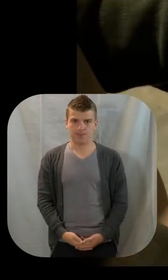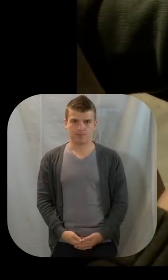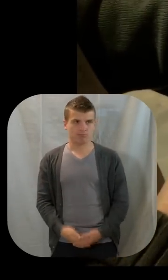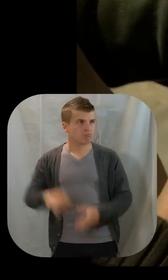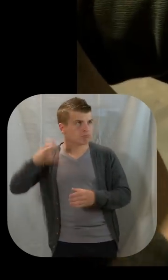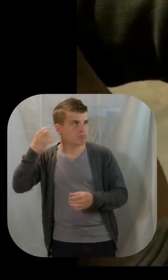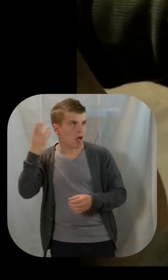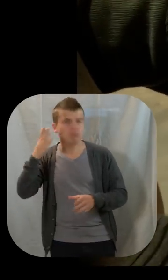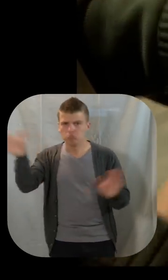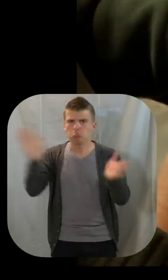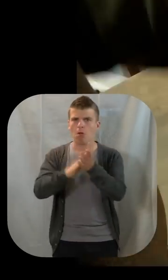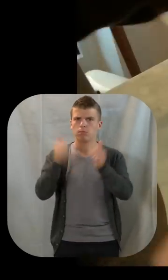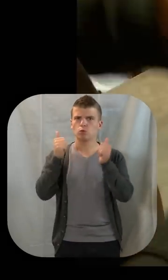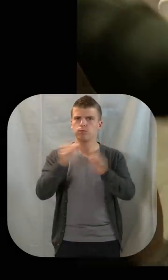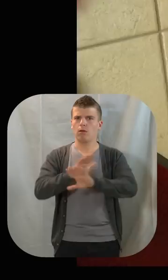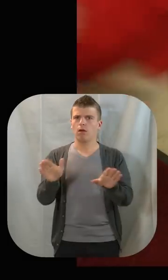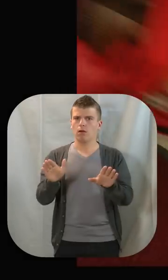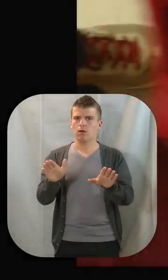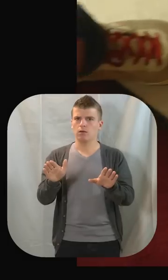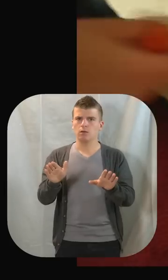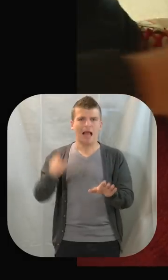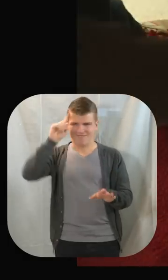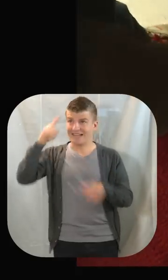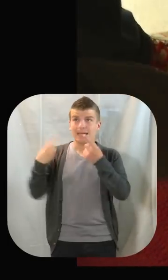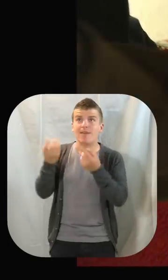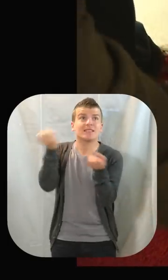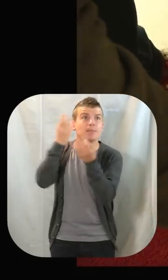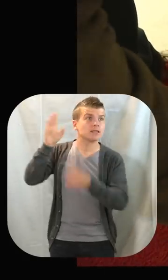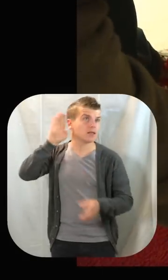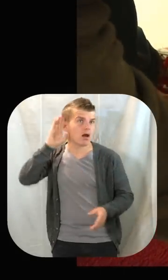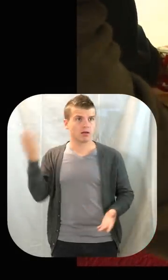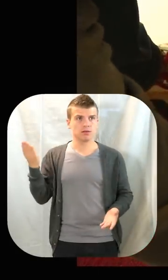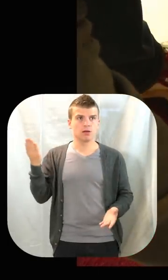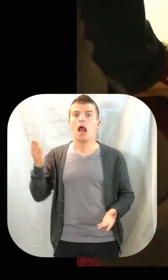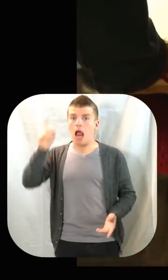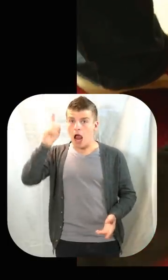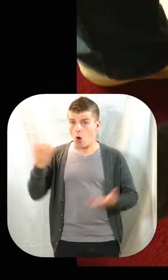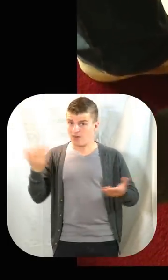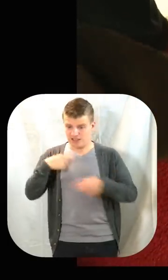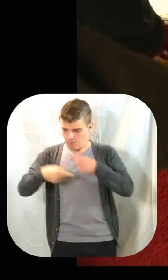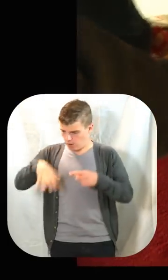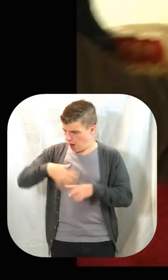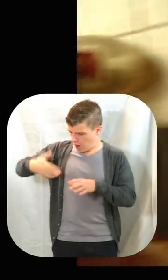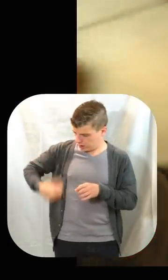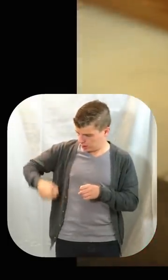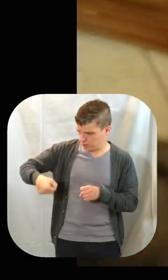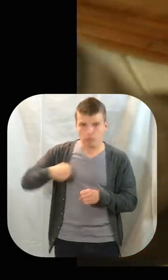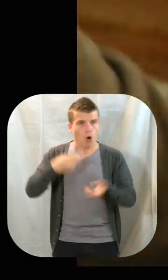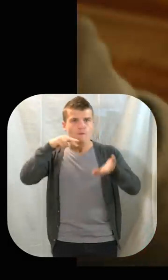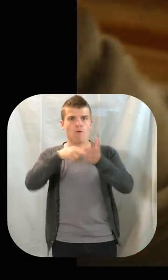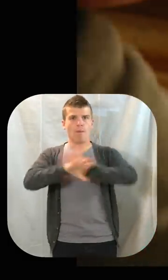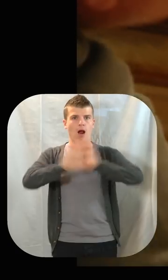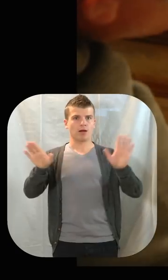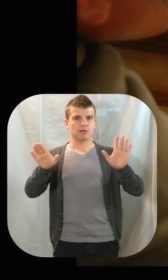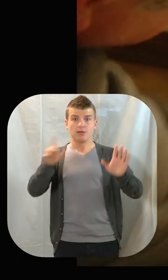Ja, wunderbar. Da weiß man immer, was Sache ist. Immer griffbereit im Flur. So bin ich vorbereitet für alle